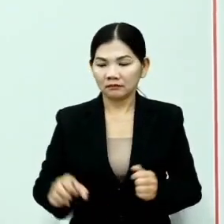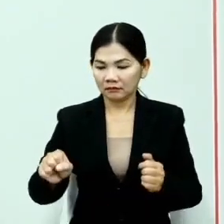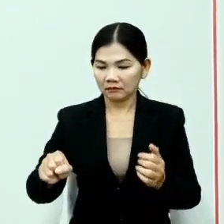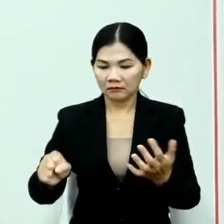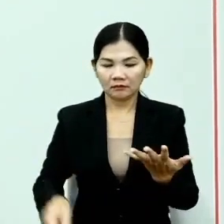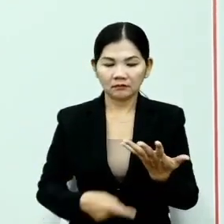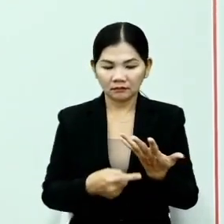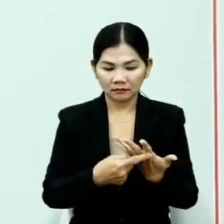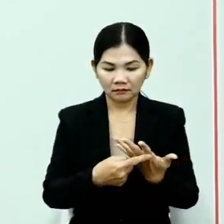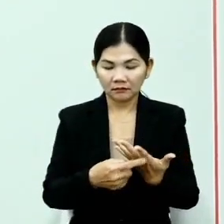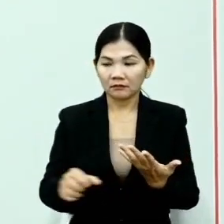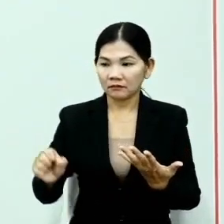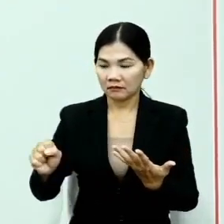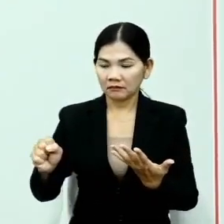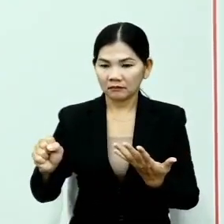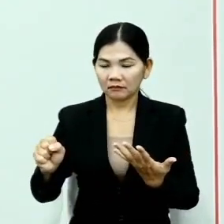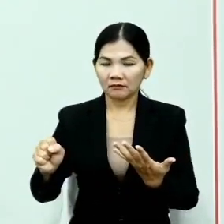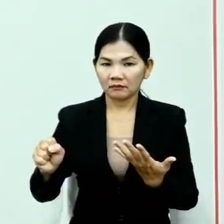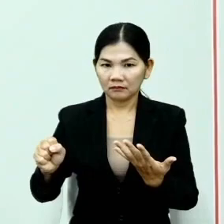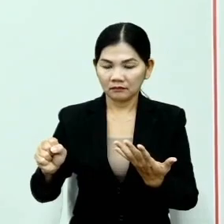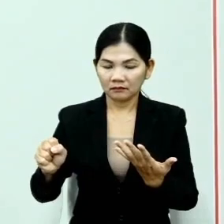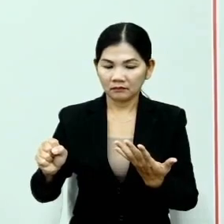តេតា